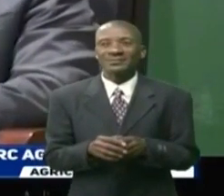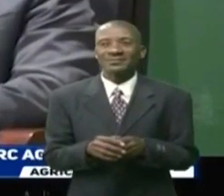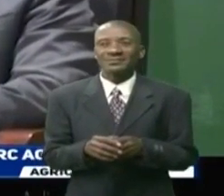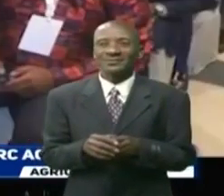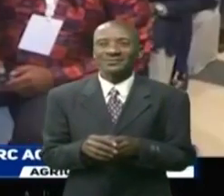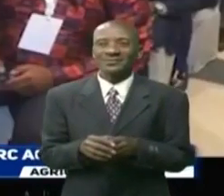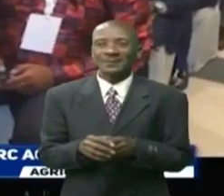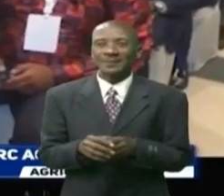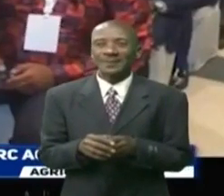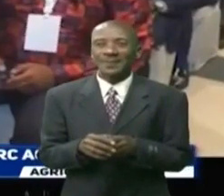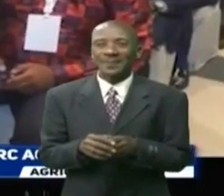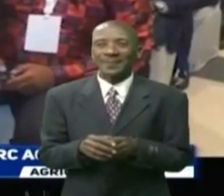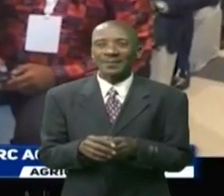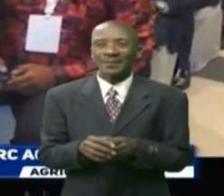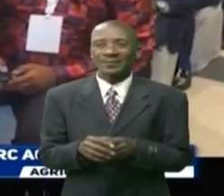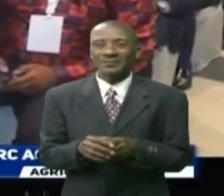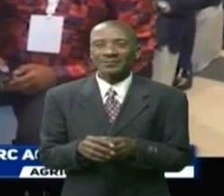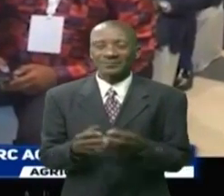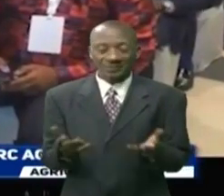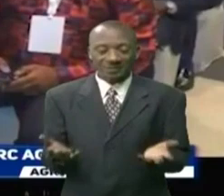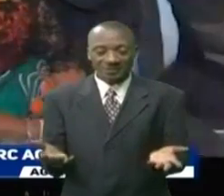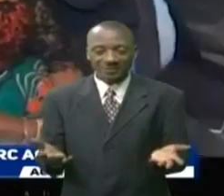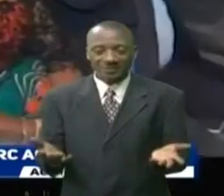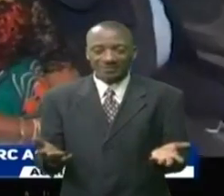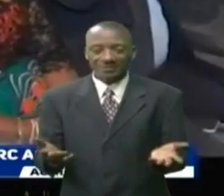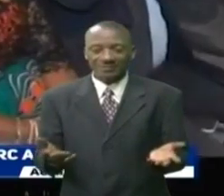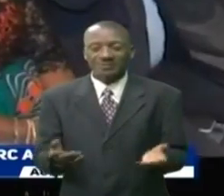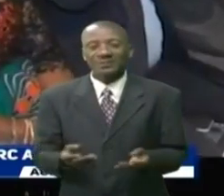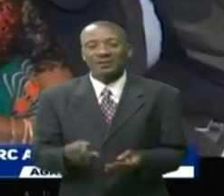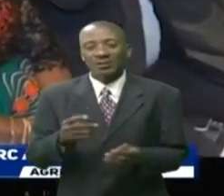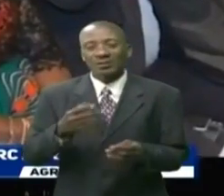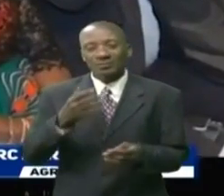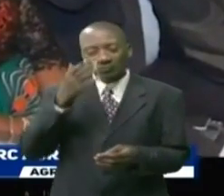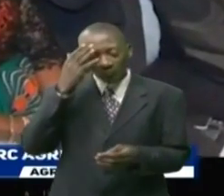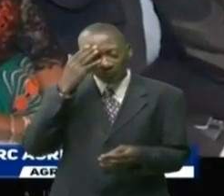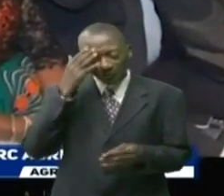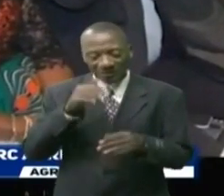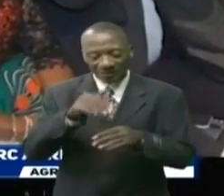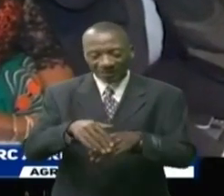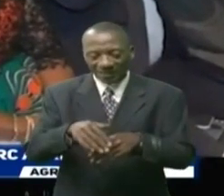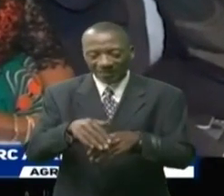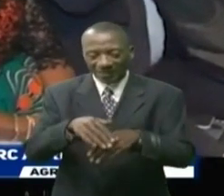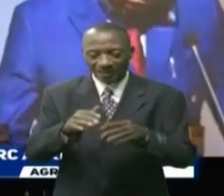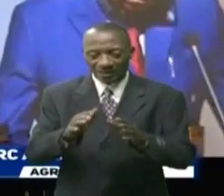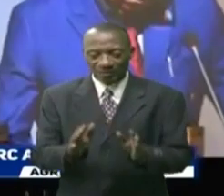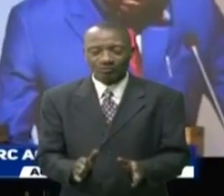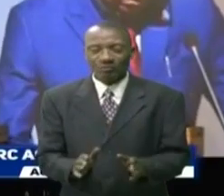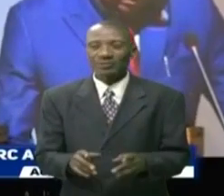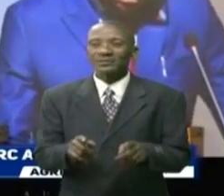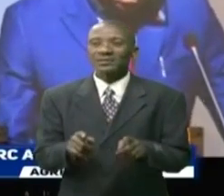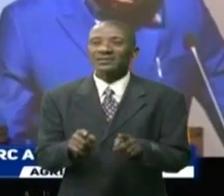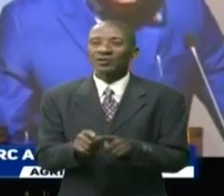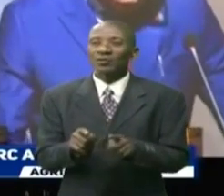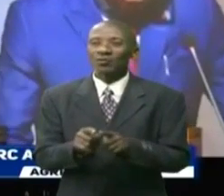entreprises pour créer un environnement propice au développement du secteur agricole. La vision du ministère de l'Agriculture est de